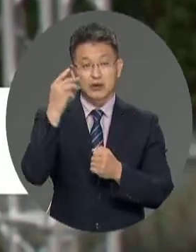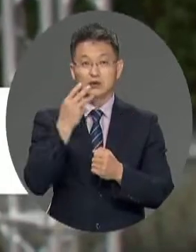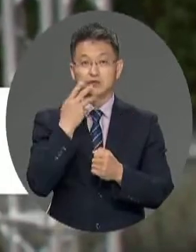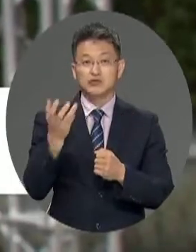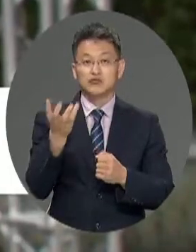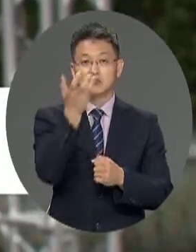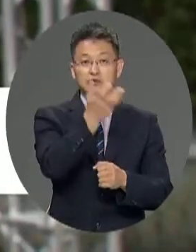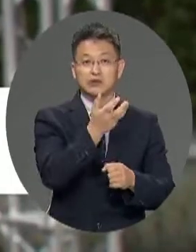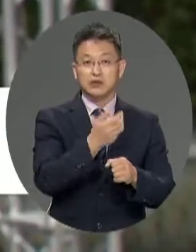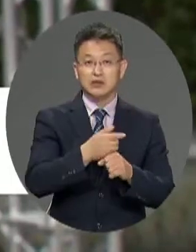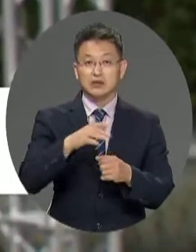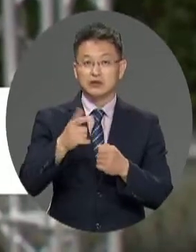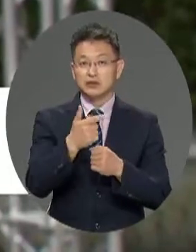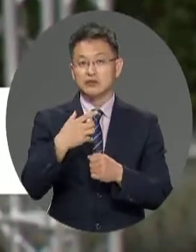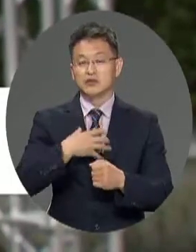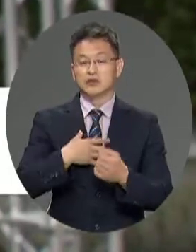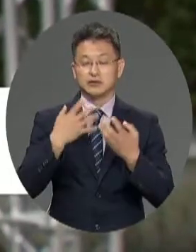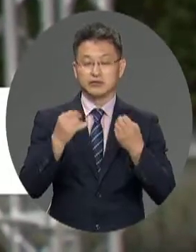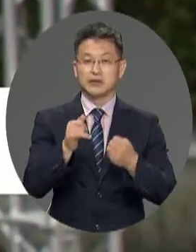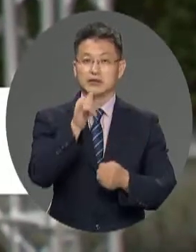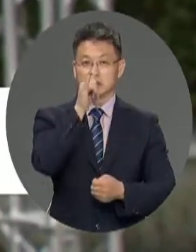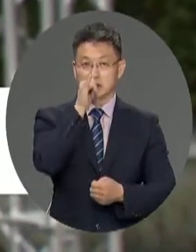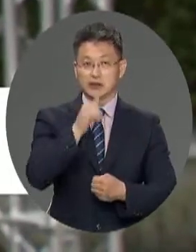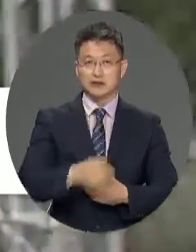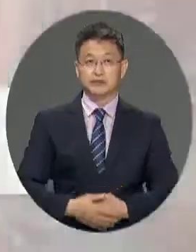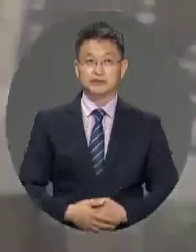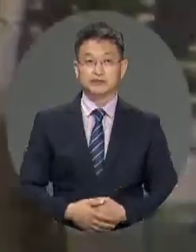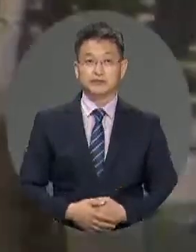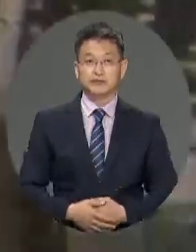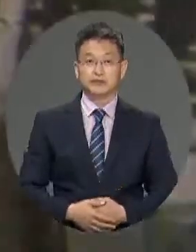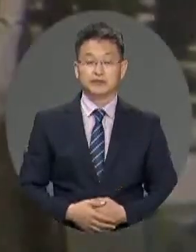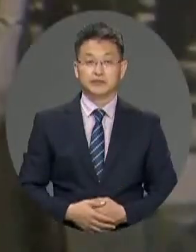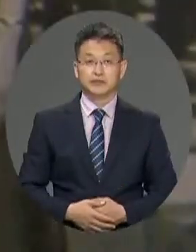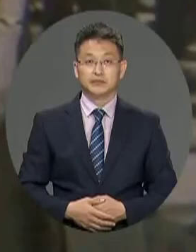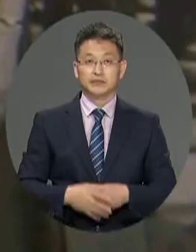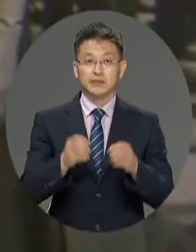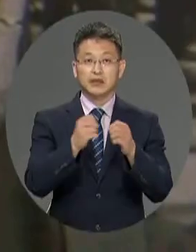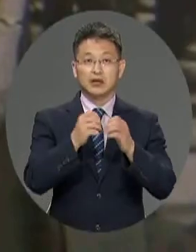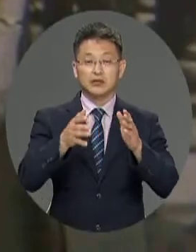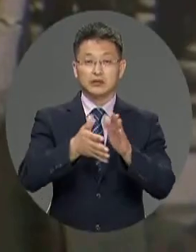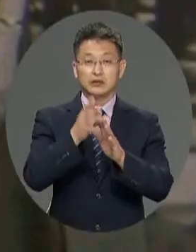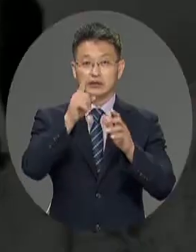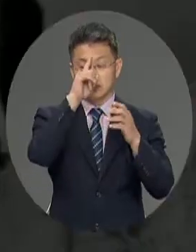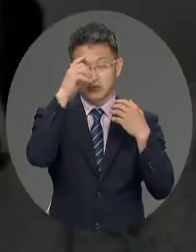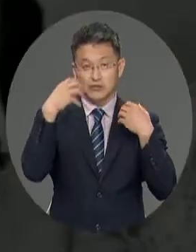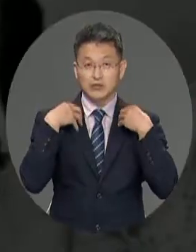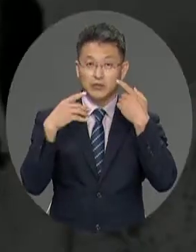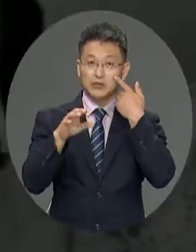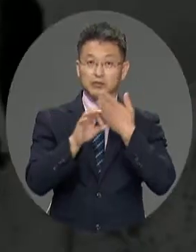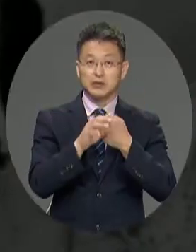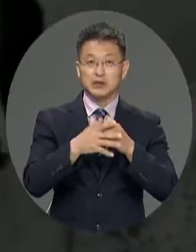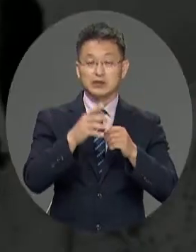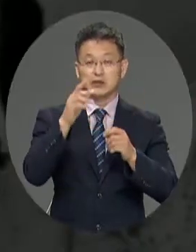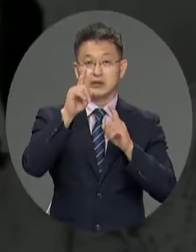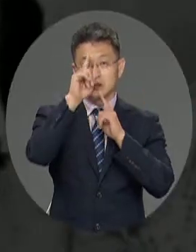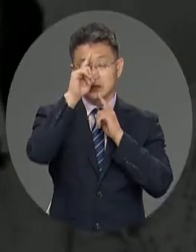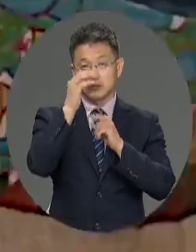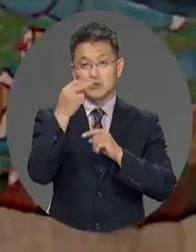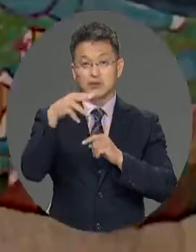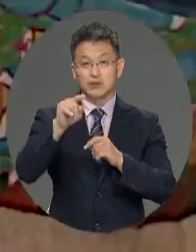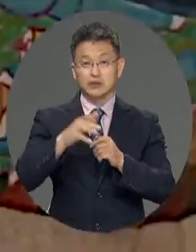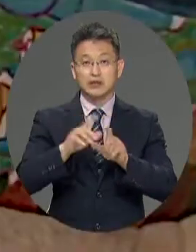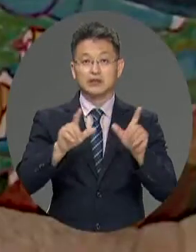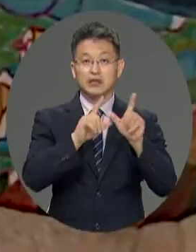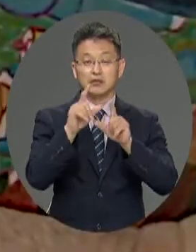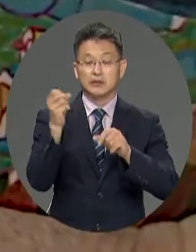수도 없고 늘어가고 이라니까 너무 것 등 더 많이 하시고 이래 갖고 창호 시청 쉼이 노래 선 이후 제 교수의 삶을